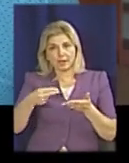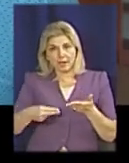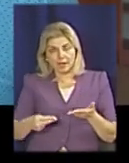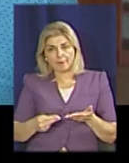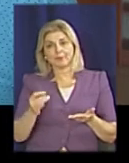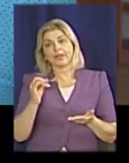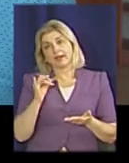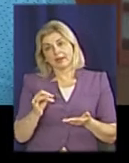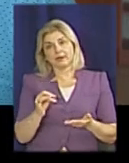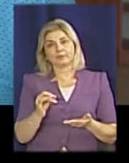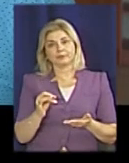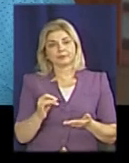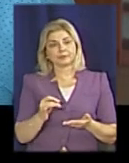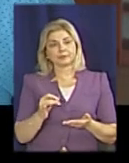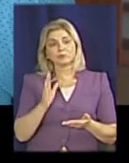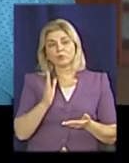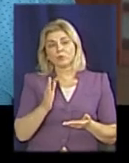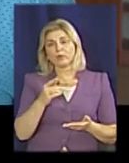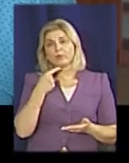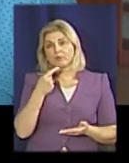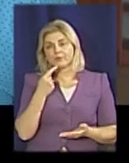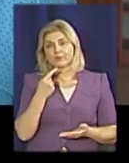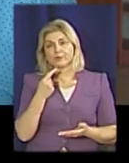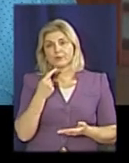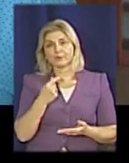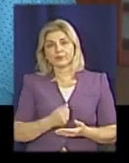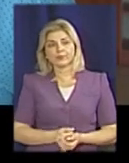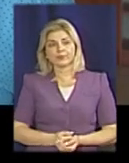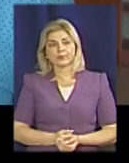та будемо казати,